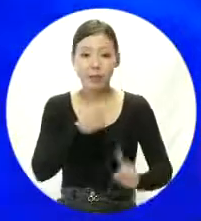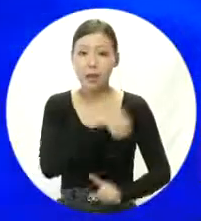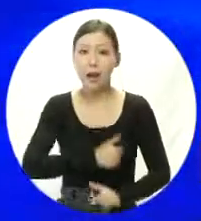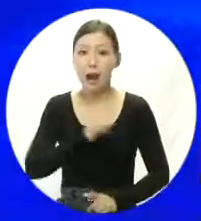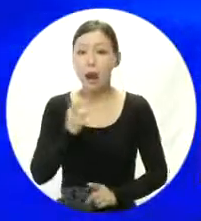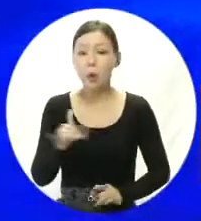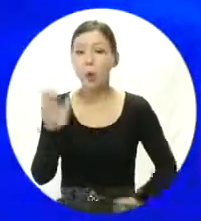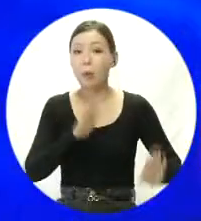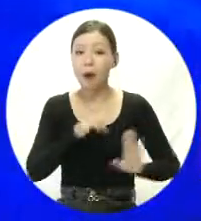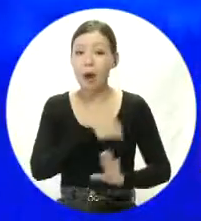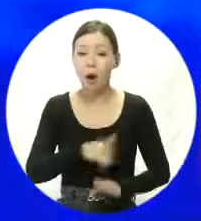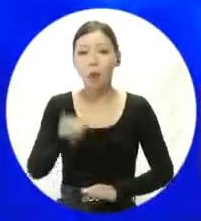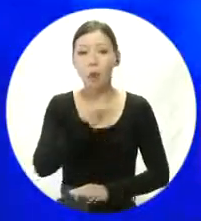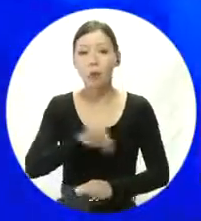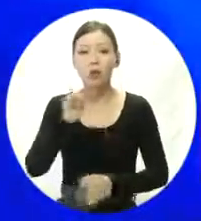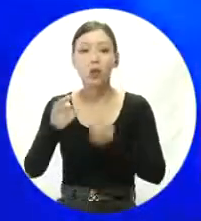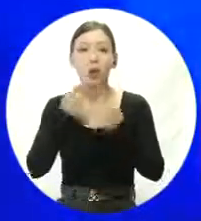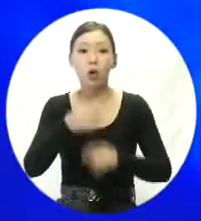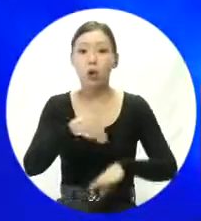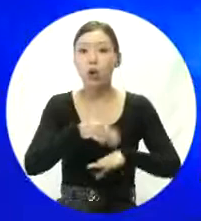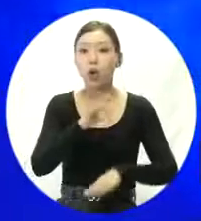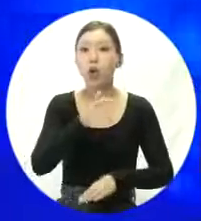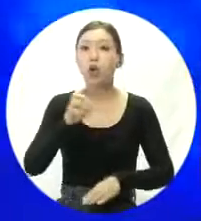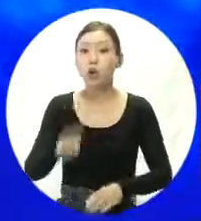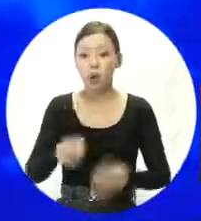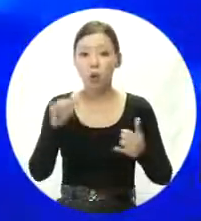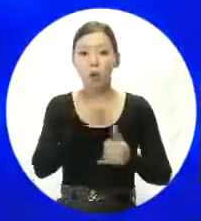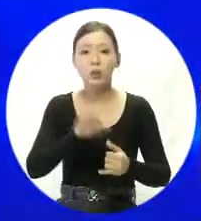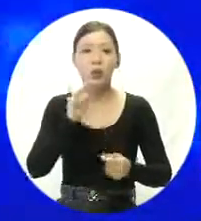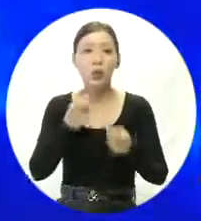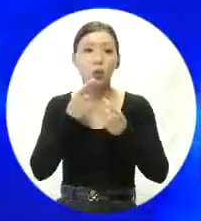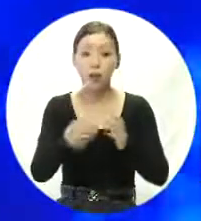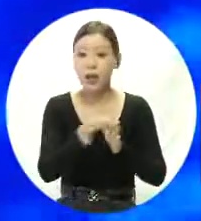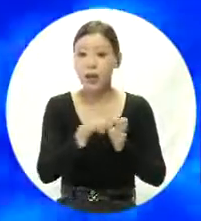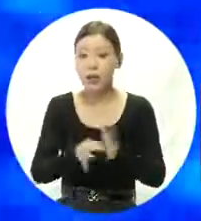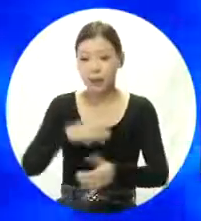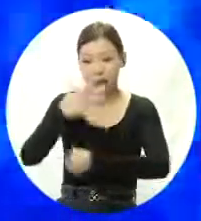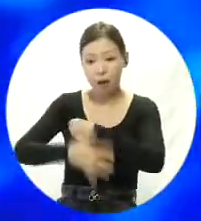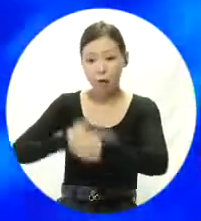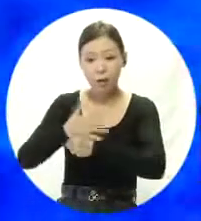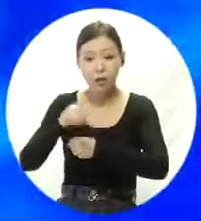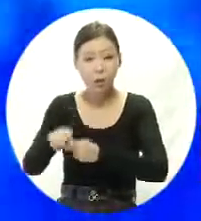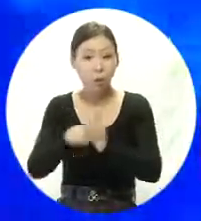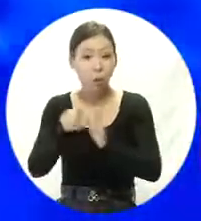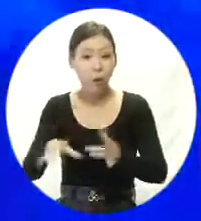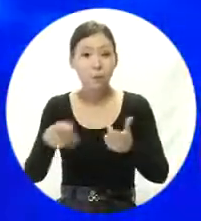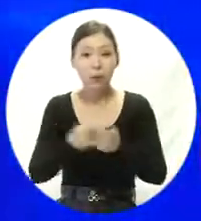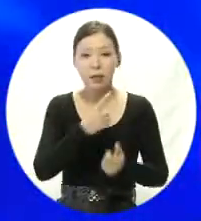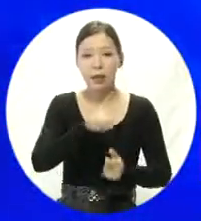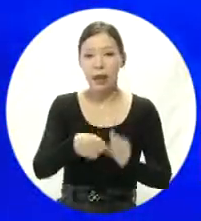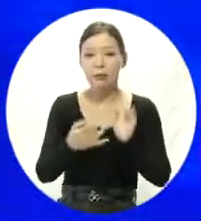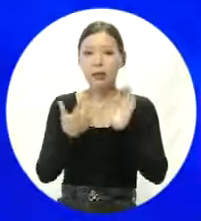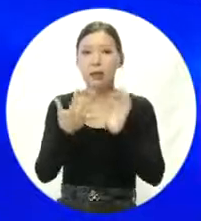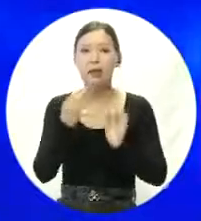Хүнсний хангамж аюулгүй байдлыг хангах Улсын хурлын тогтоолын төслийг Улсын хурлаар хэлцлээ. Тогтоолын төслөөр ирэх 5 жил багтаа 1.5 их найз